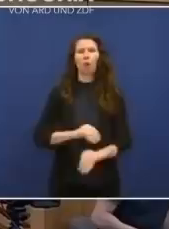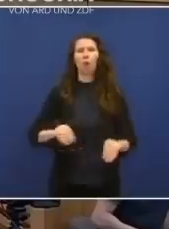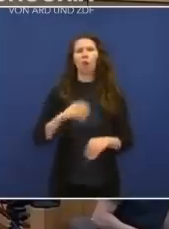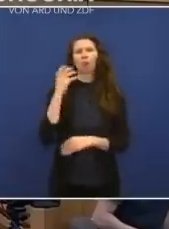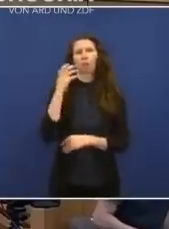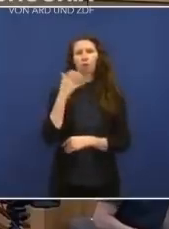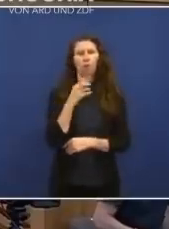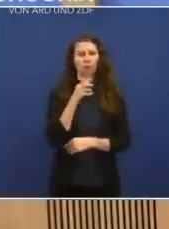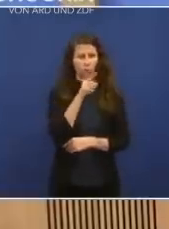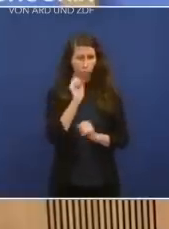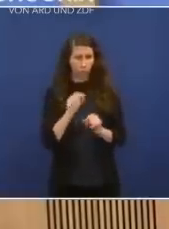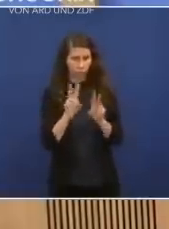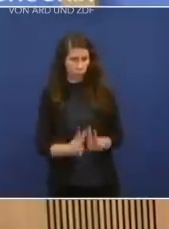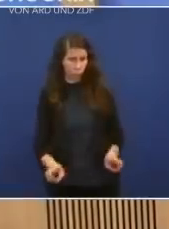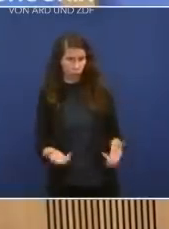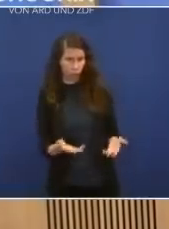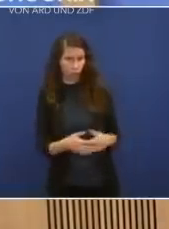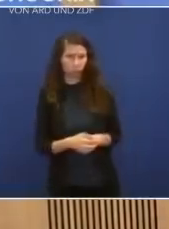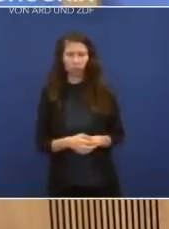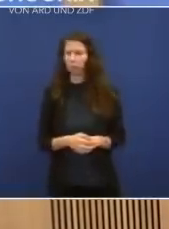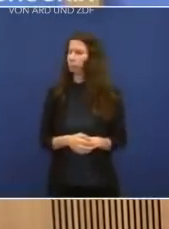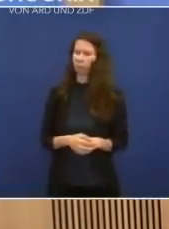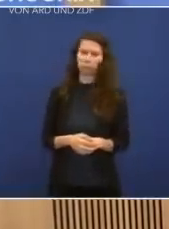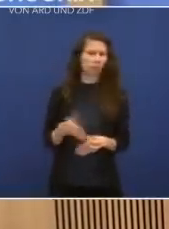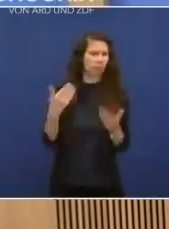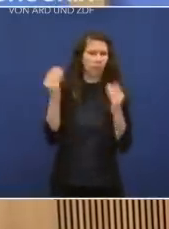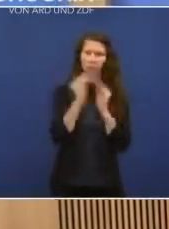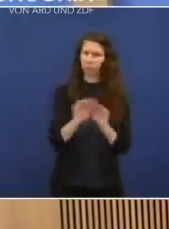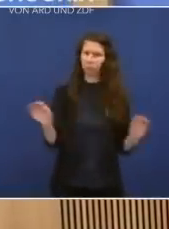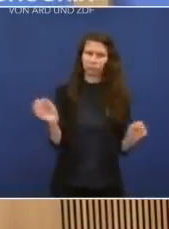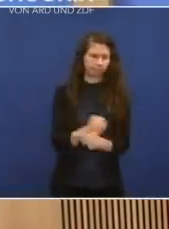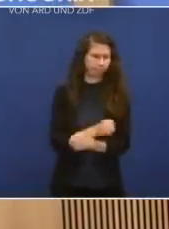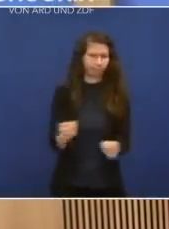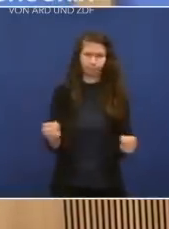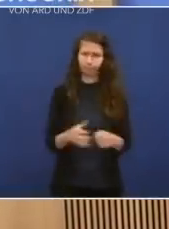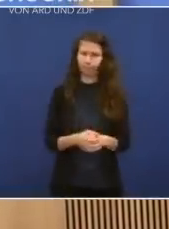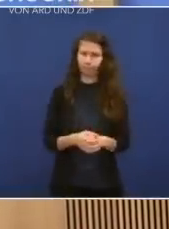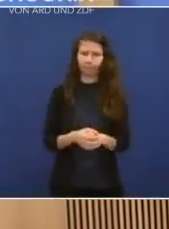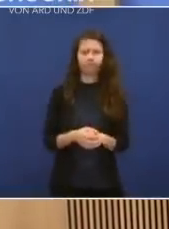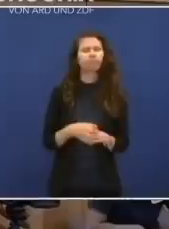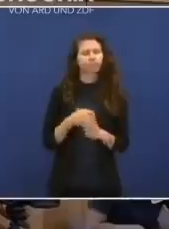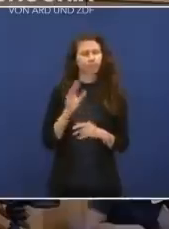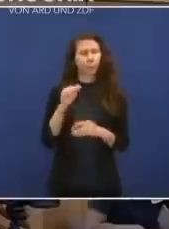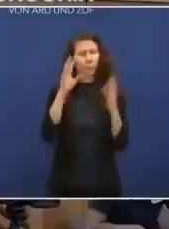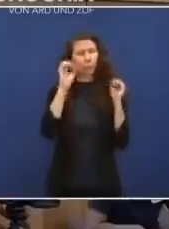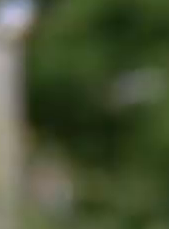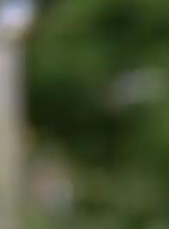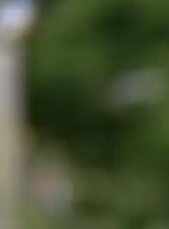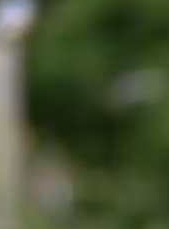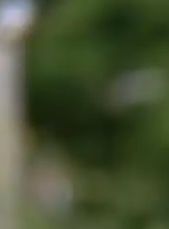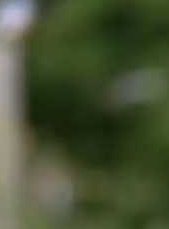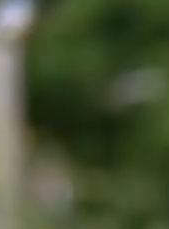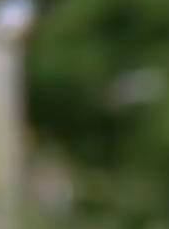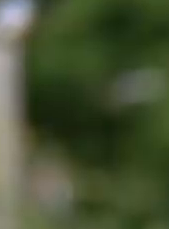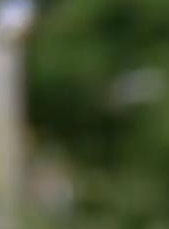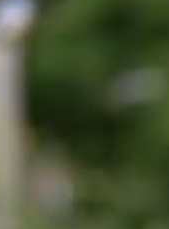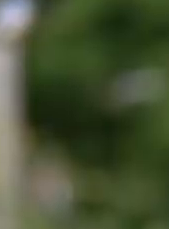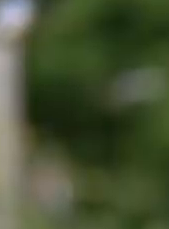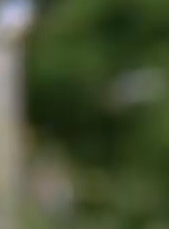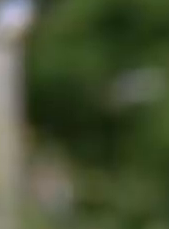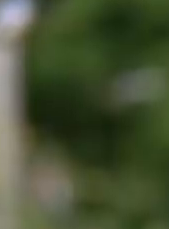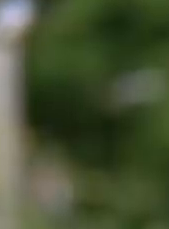Danke. Ich kann Ihnen dazu jetzt nicht mehr als das sagen, was ich gerade zur Botschafterkonferenz gesagt habe.